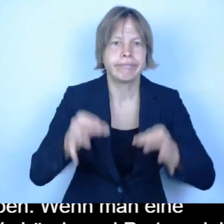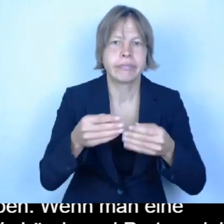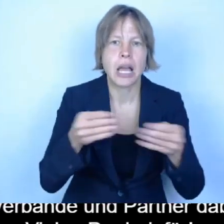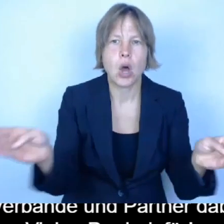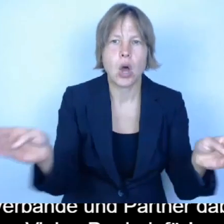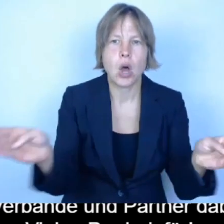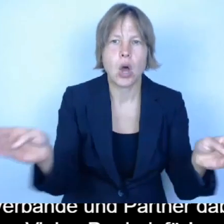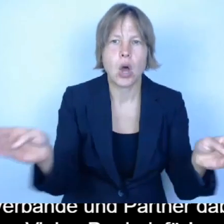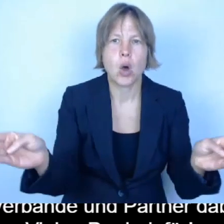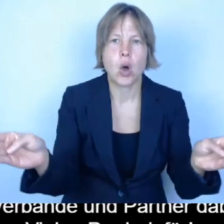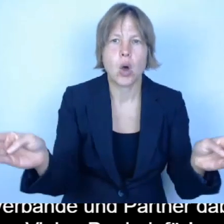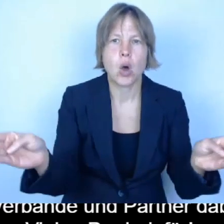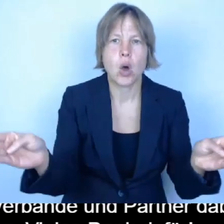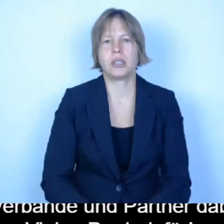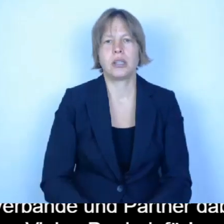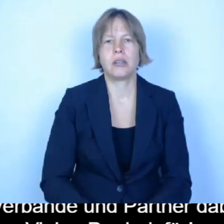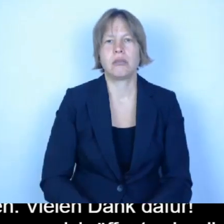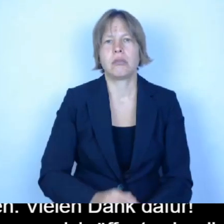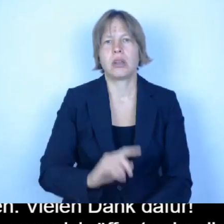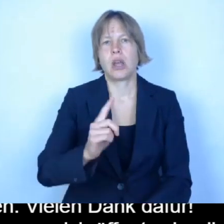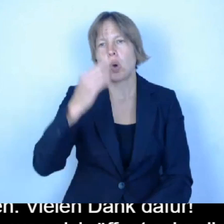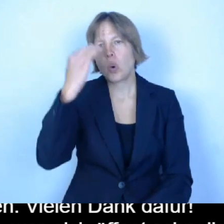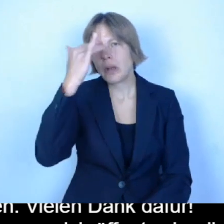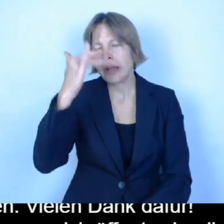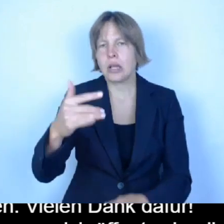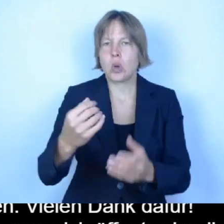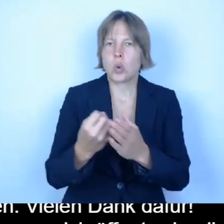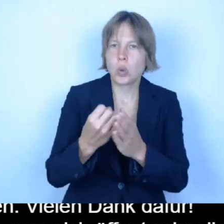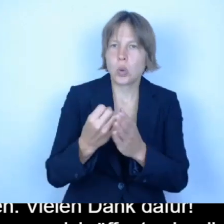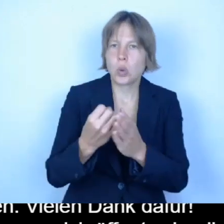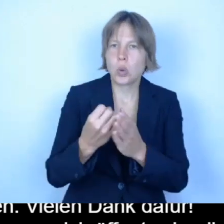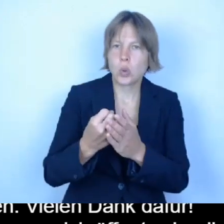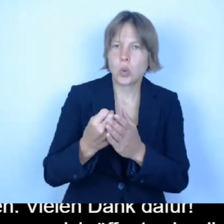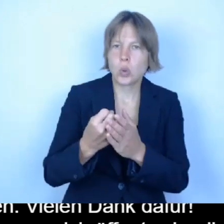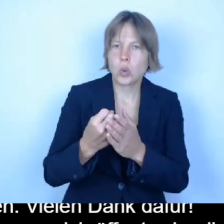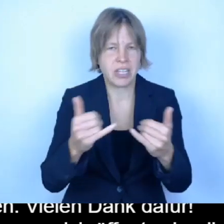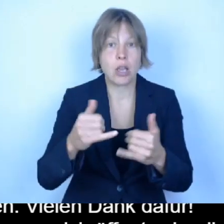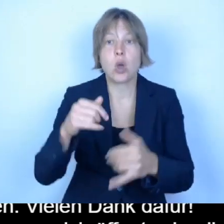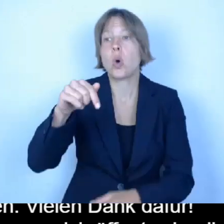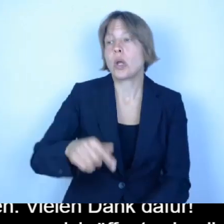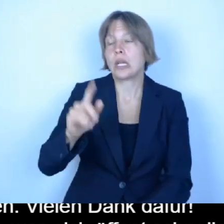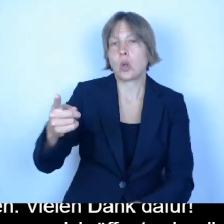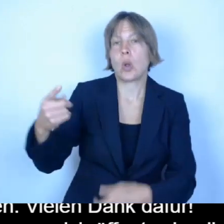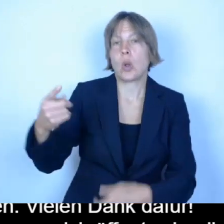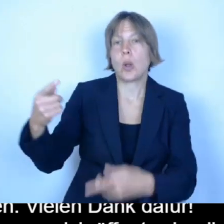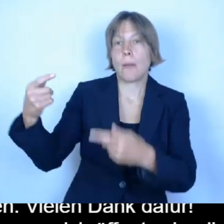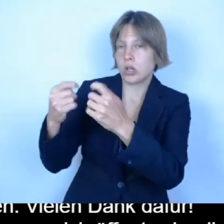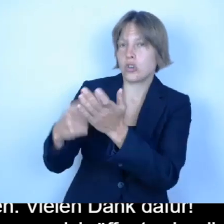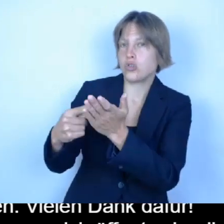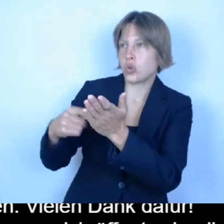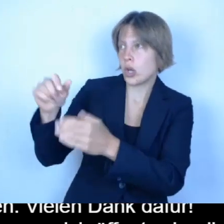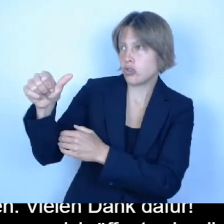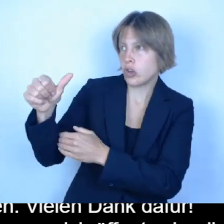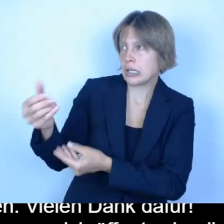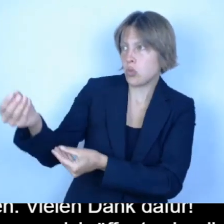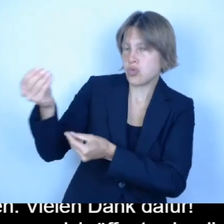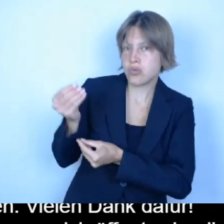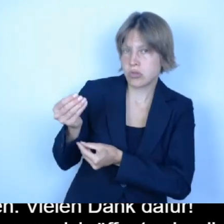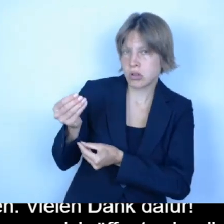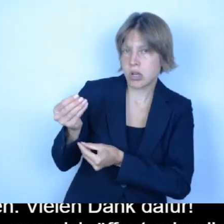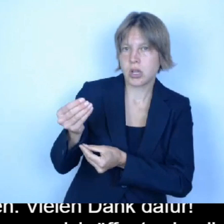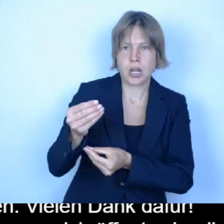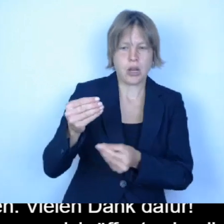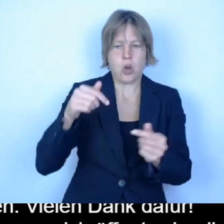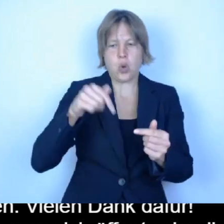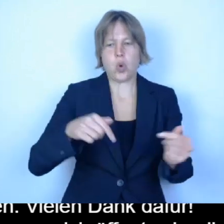Wir werden ja heute die Steuerschätzung des Bundes bekommen. Und dann im Laufe der Nacht wird sozusagen für Bayern runtergerechnet, wird